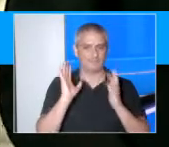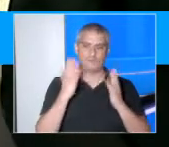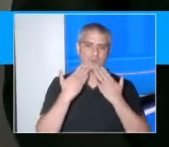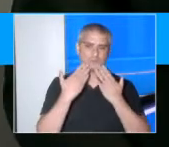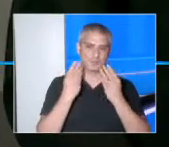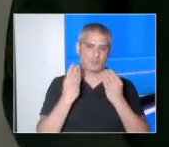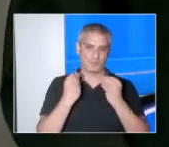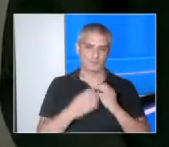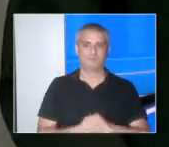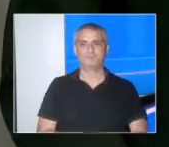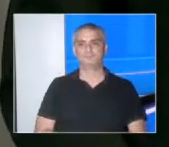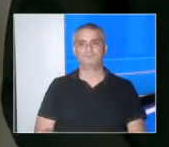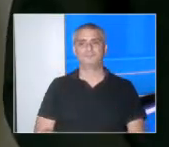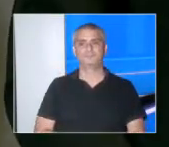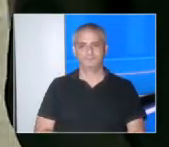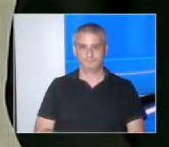מודים לך על זה. תודה רבה, ערב טוב.